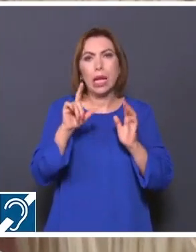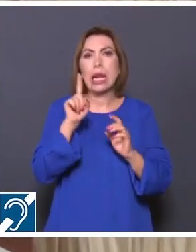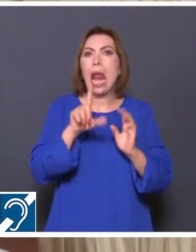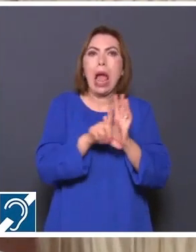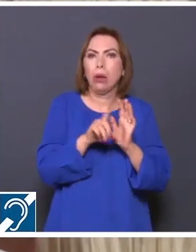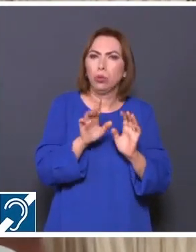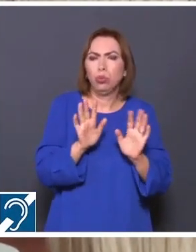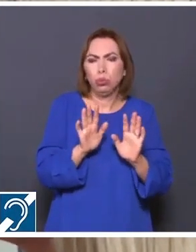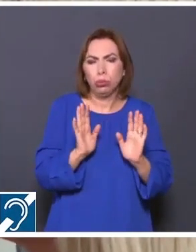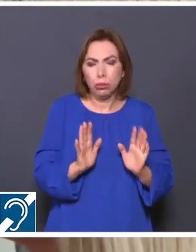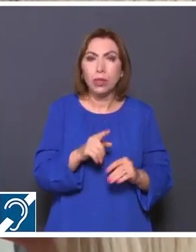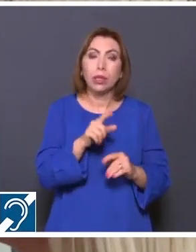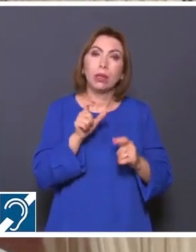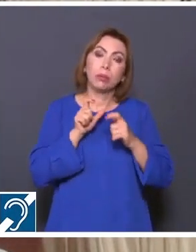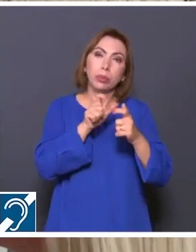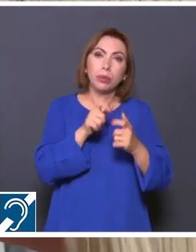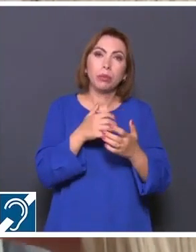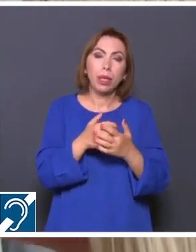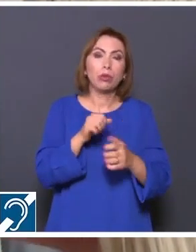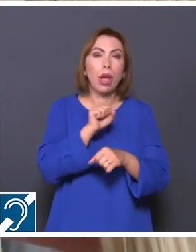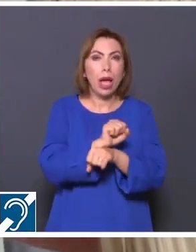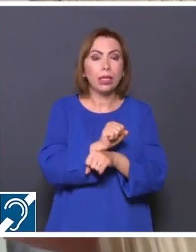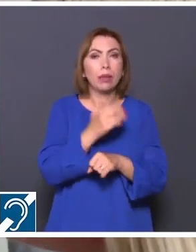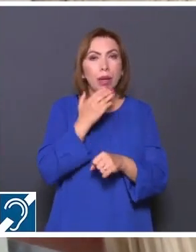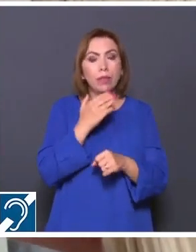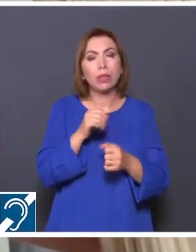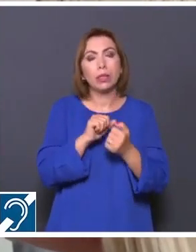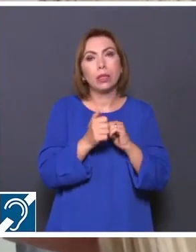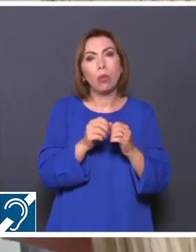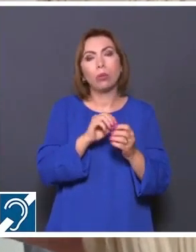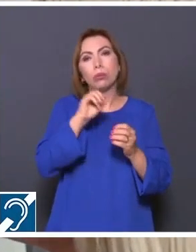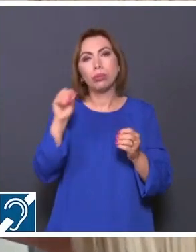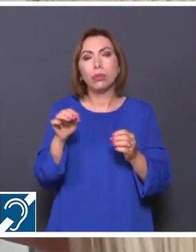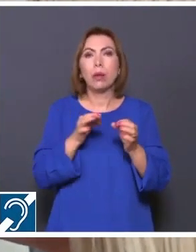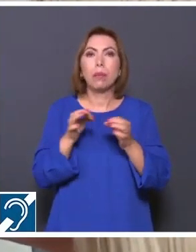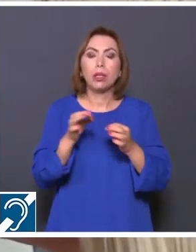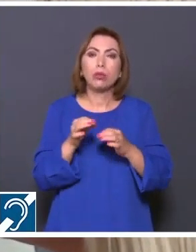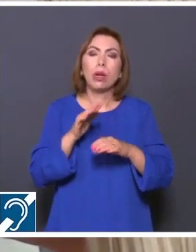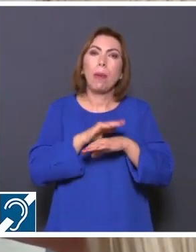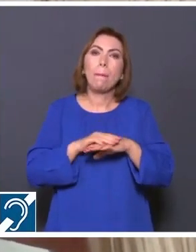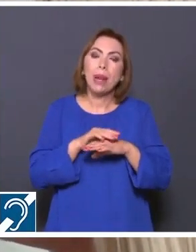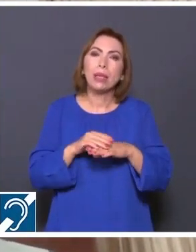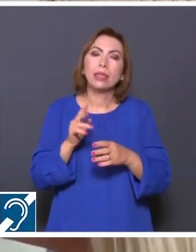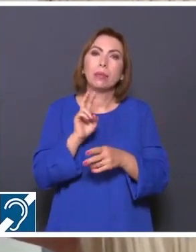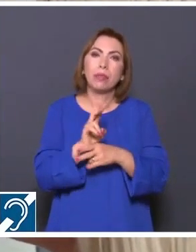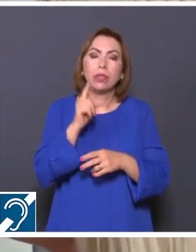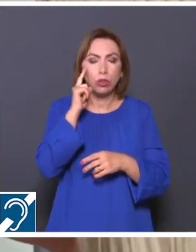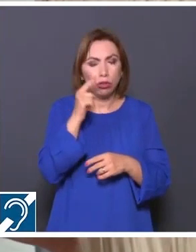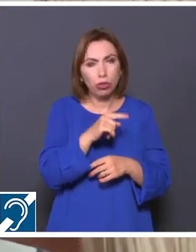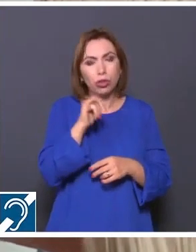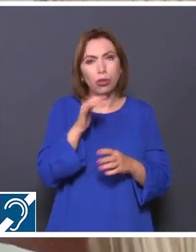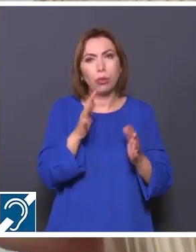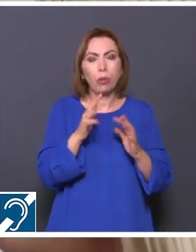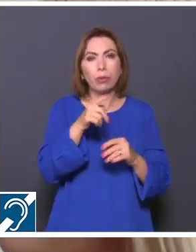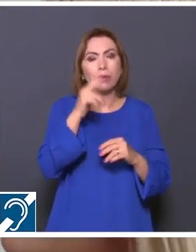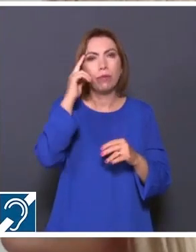caz cererea de arestare preventivă cu eventual măsură preventivă Mai blândă Evident Dumneavoastră știți și probabil că veți